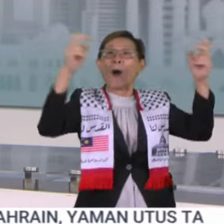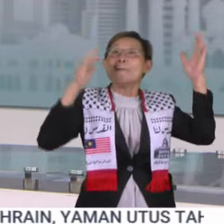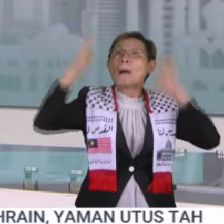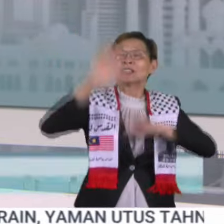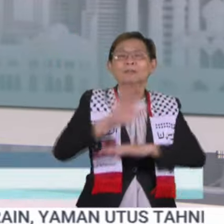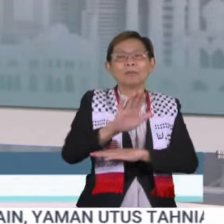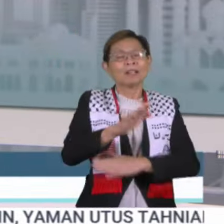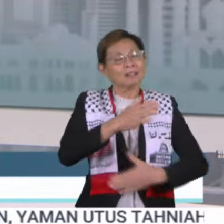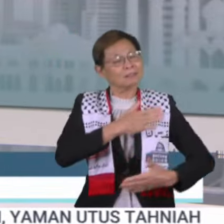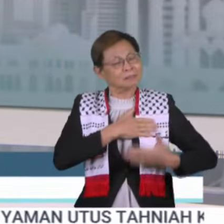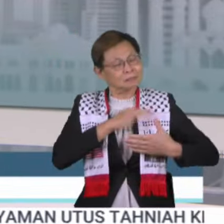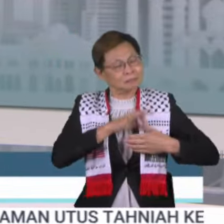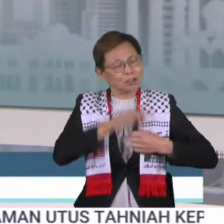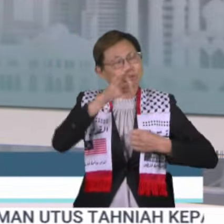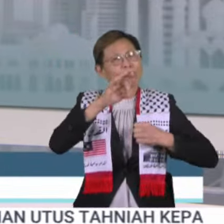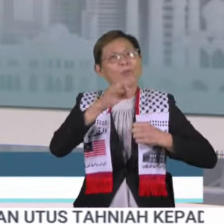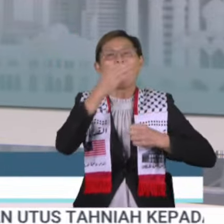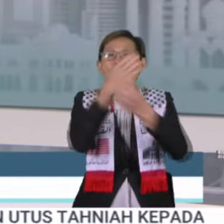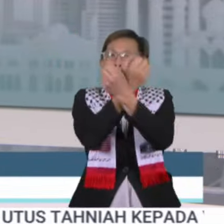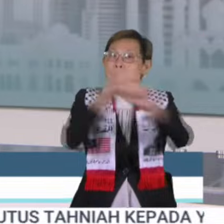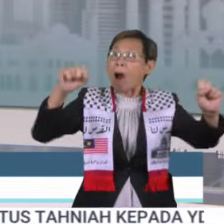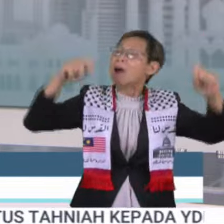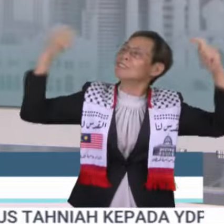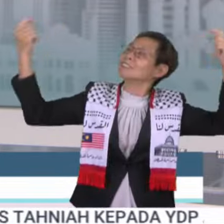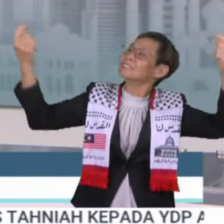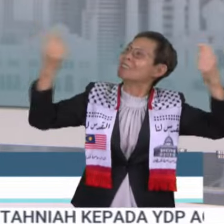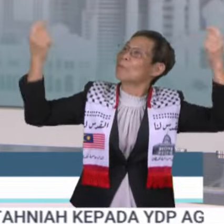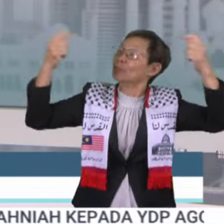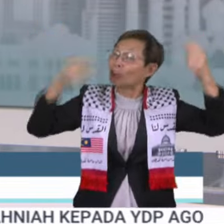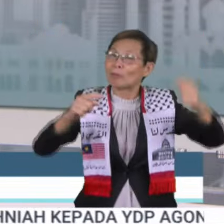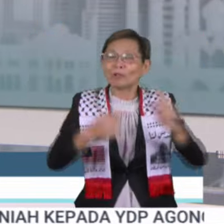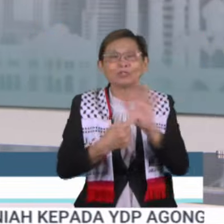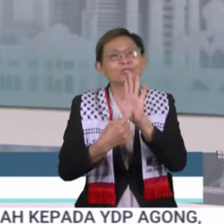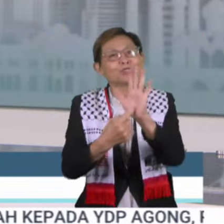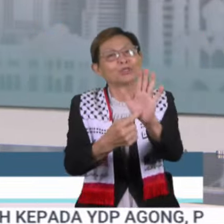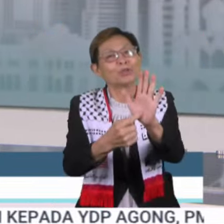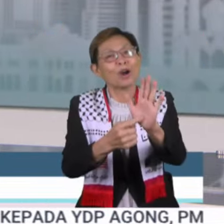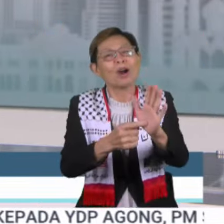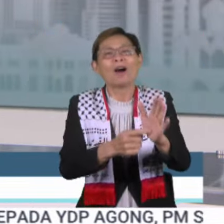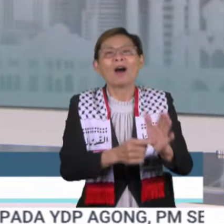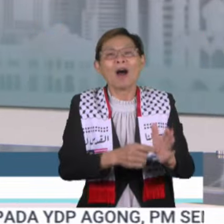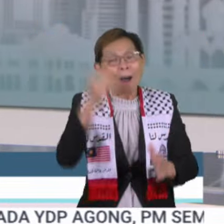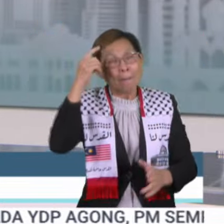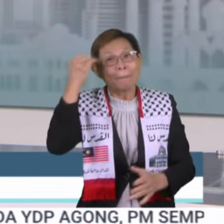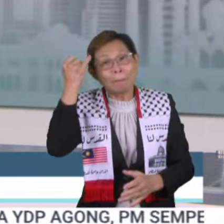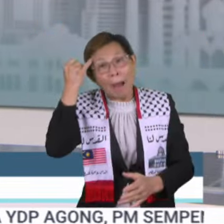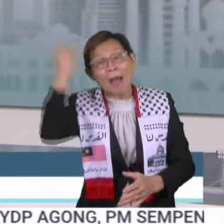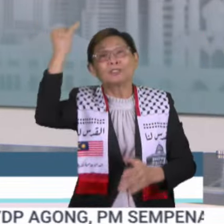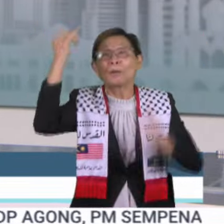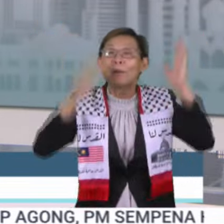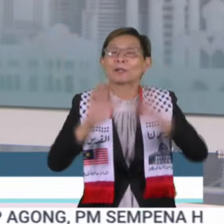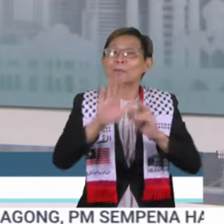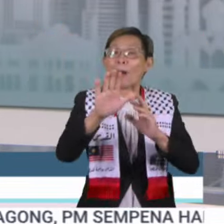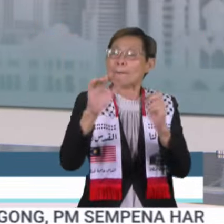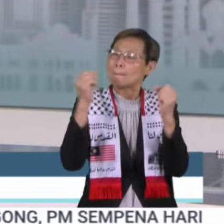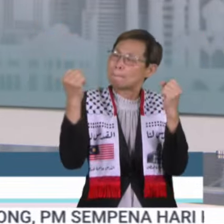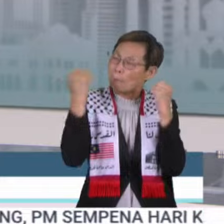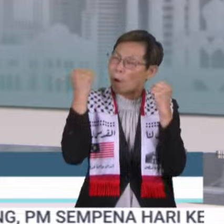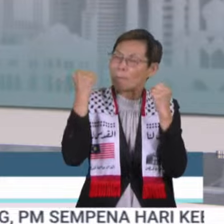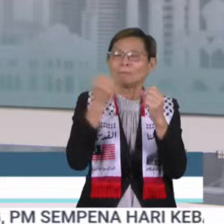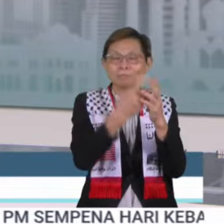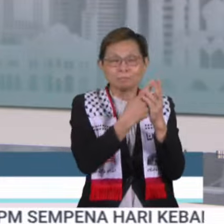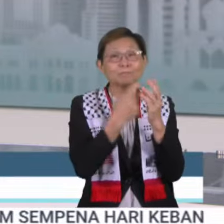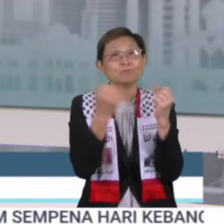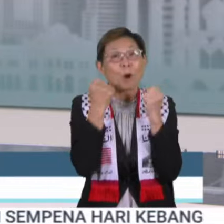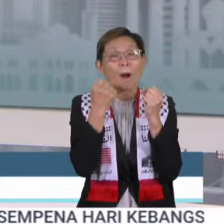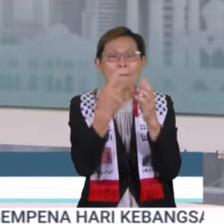Malaysia Medani Jiwa Merdeka, sambutan tersebut menjadi platform menterjemah aspirasi Malaysia Medani dalam memperkukuh perpaduan